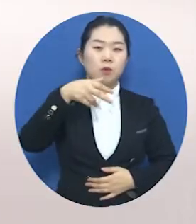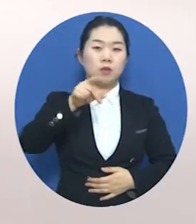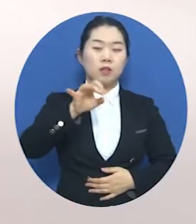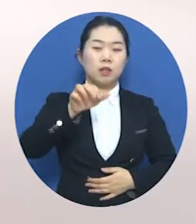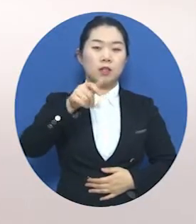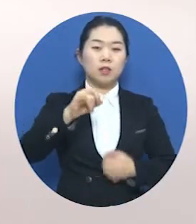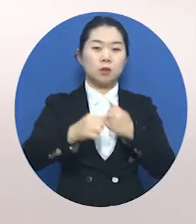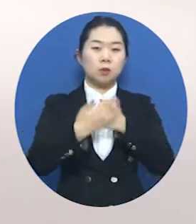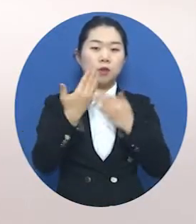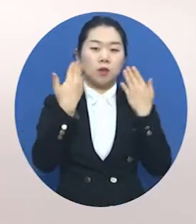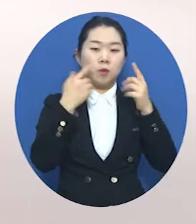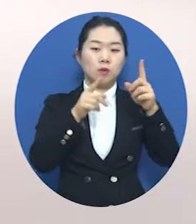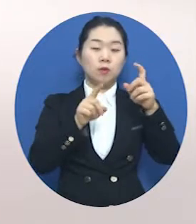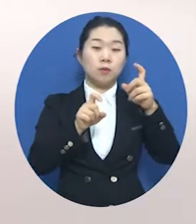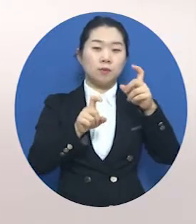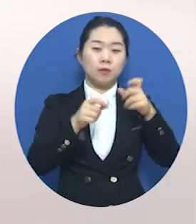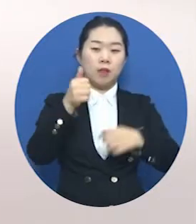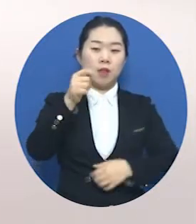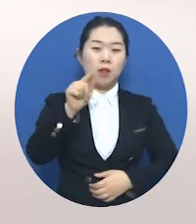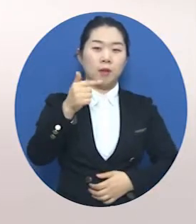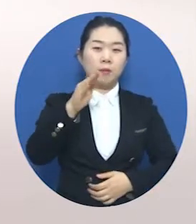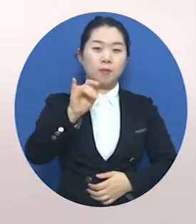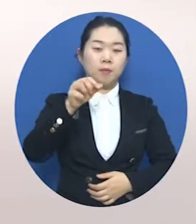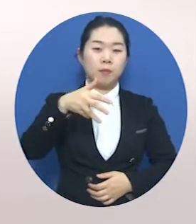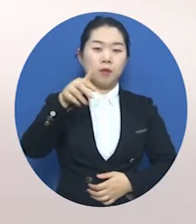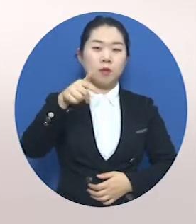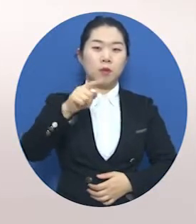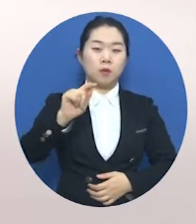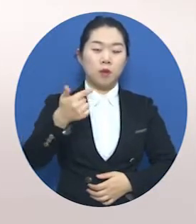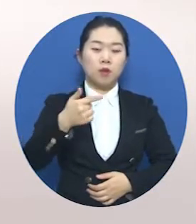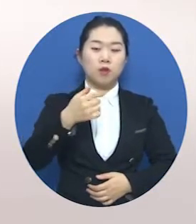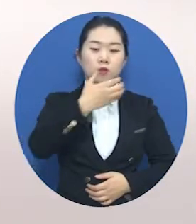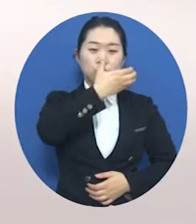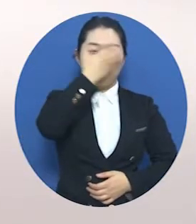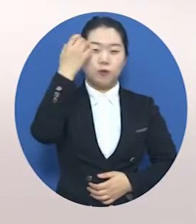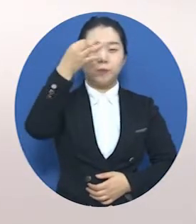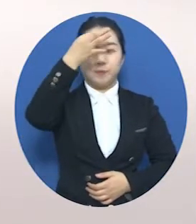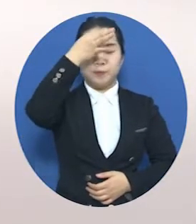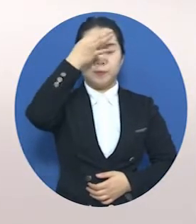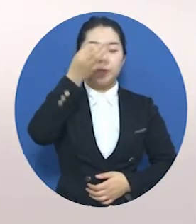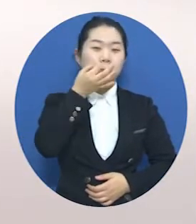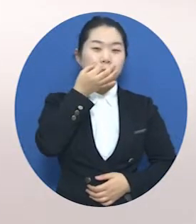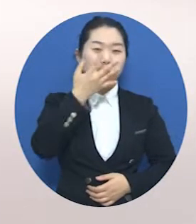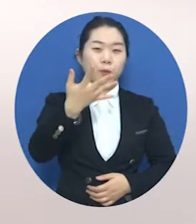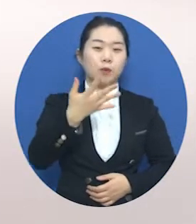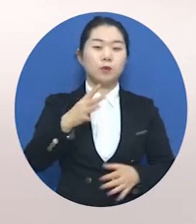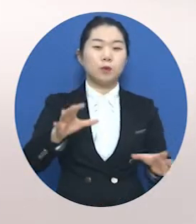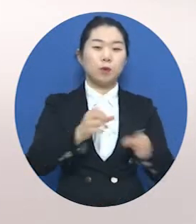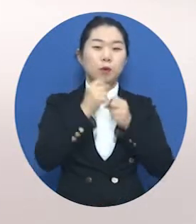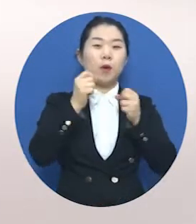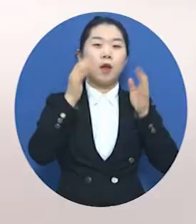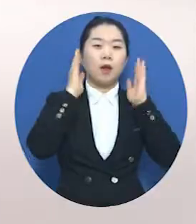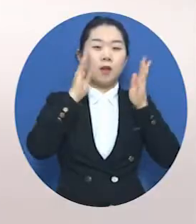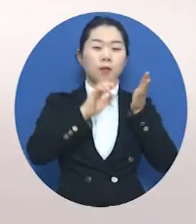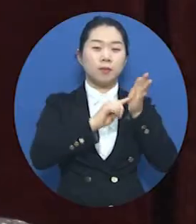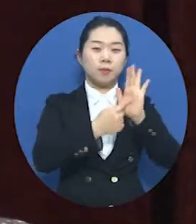세종시 장기초등학교는 11일 한빛관에서 꿈과 끼를 펼치는 종합학습 발표회를